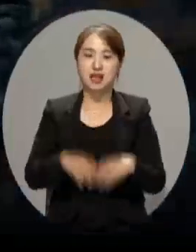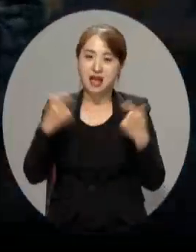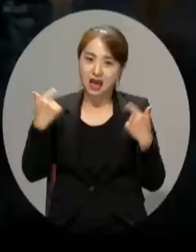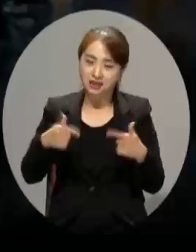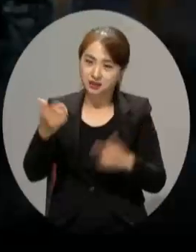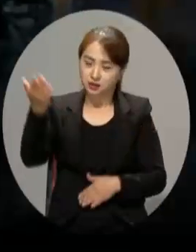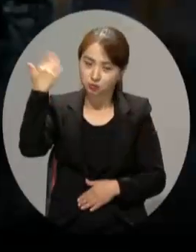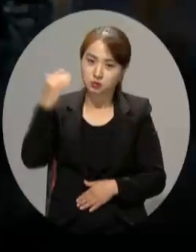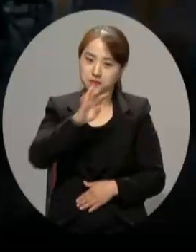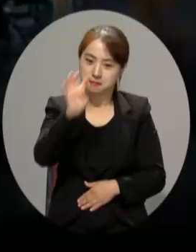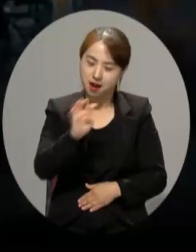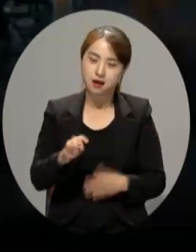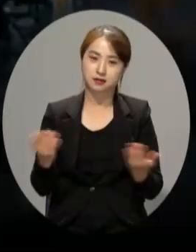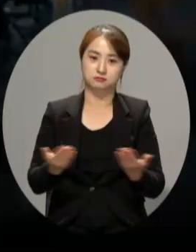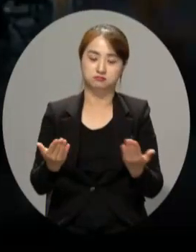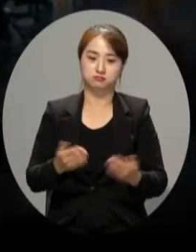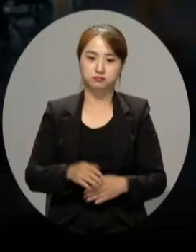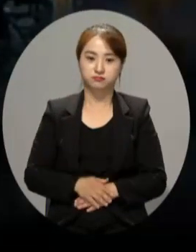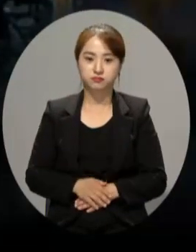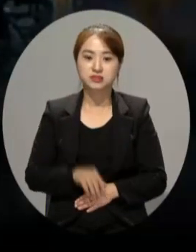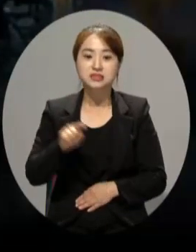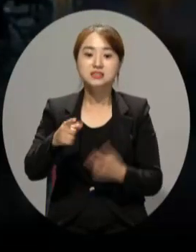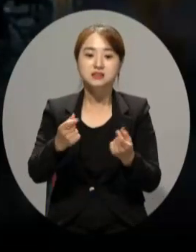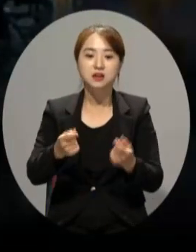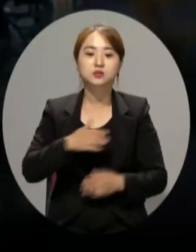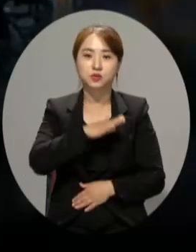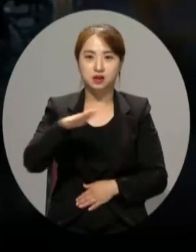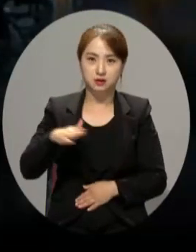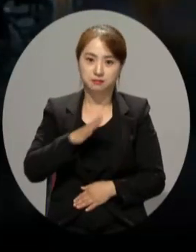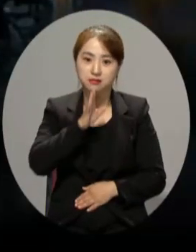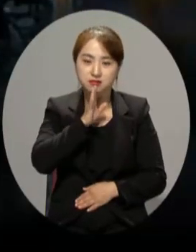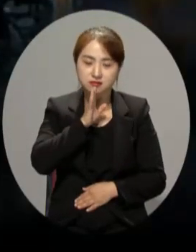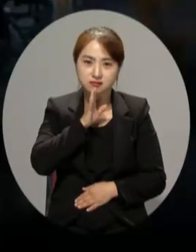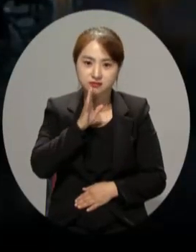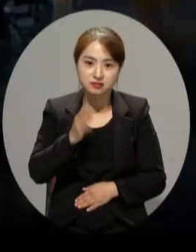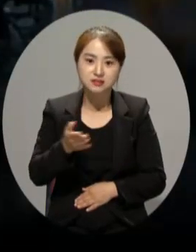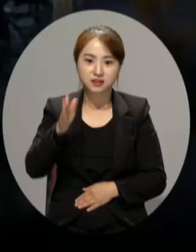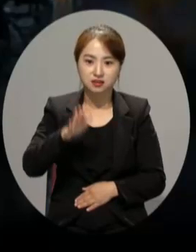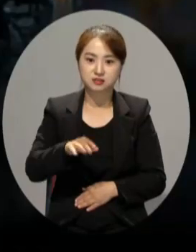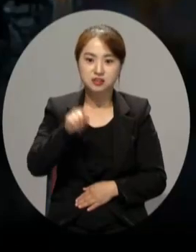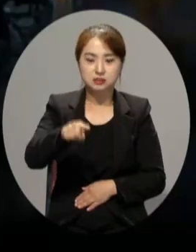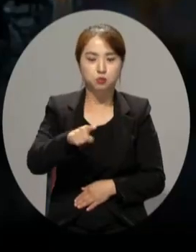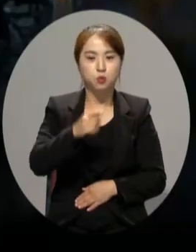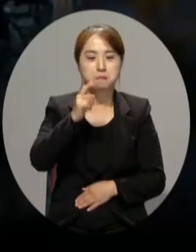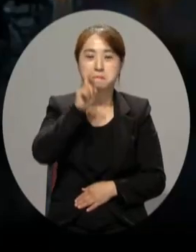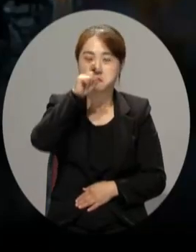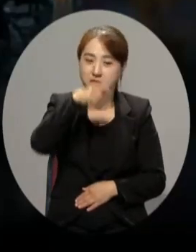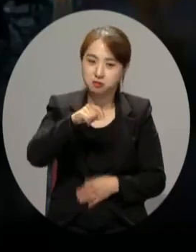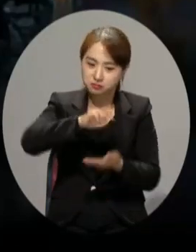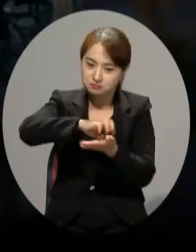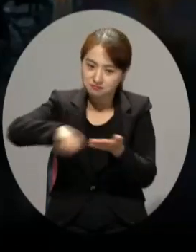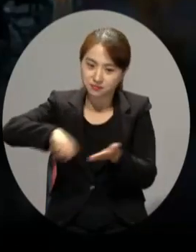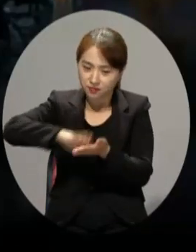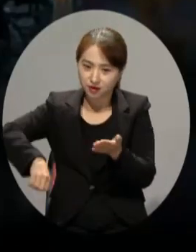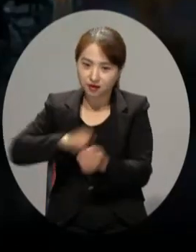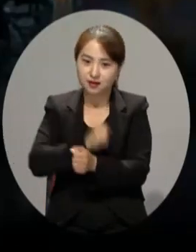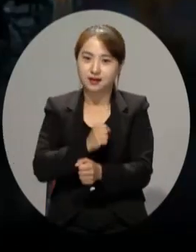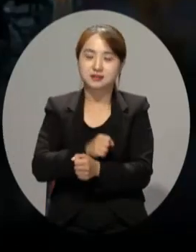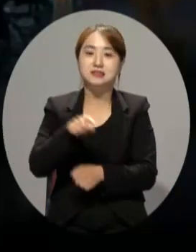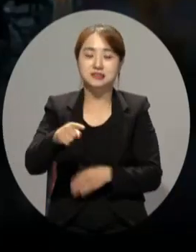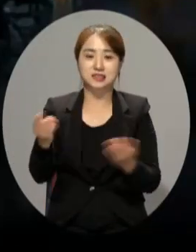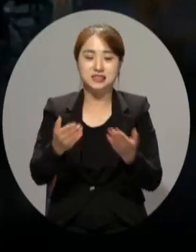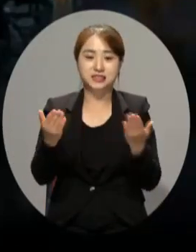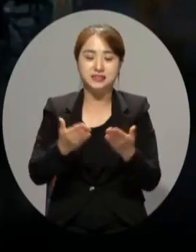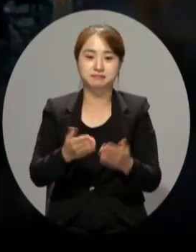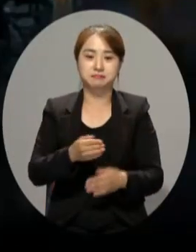거예요? 예, 일단 그렇게 저희가 진술을 들었거든요. 이렇게 해서 이물질 같은 것들을 조금 떨어내주고 이렇게 하는 그런